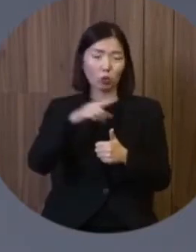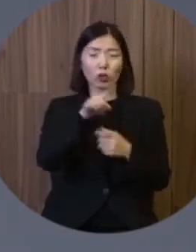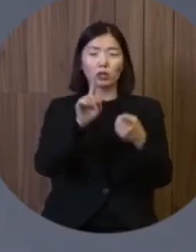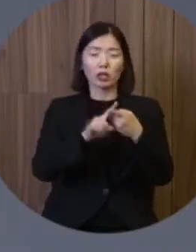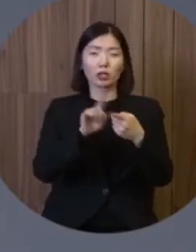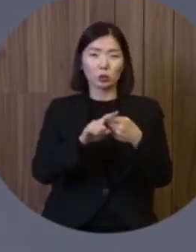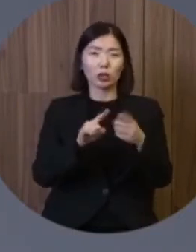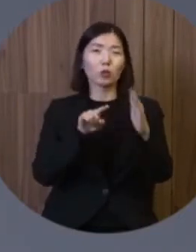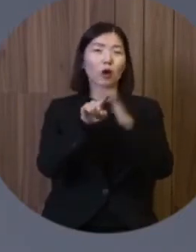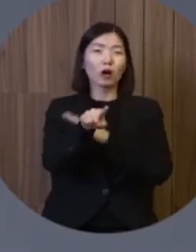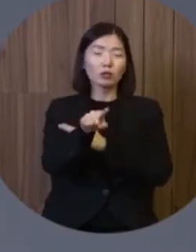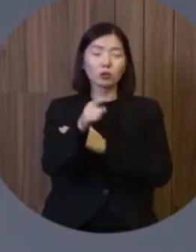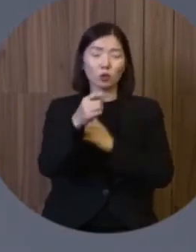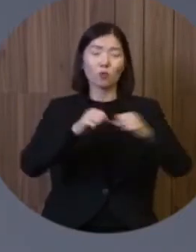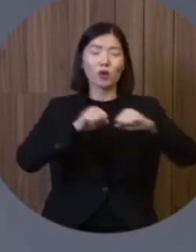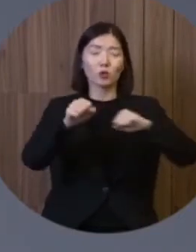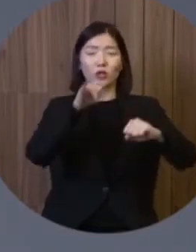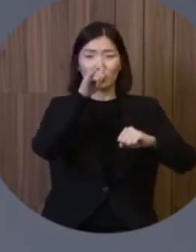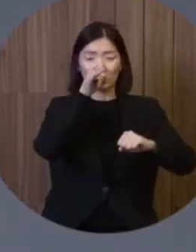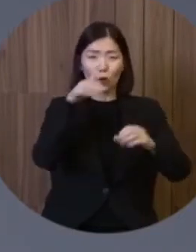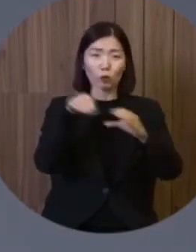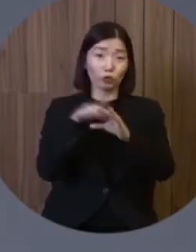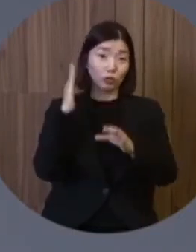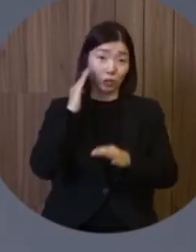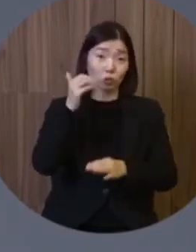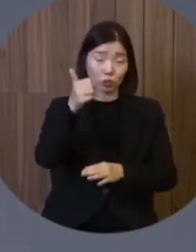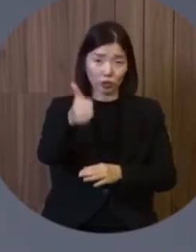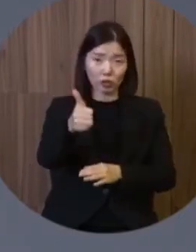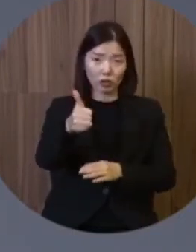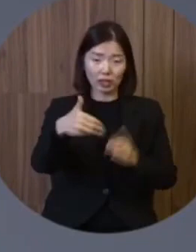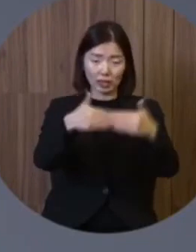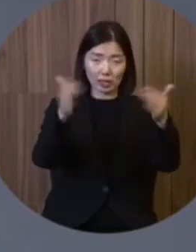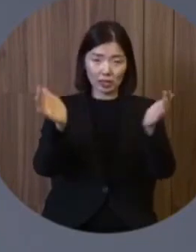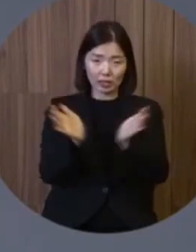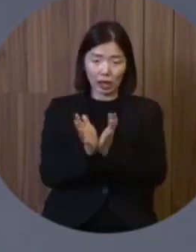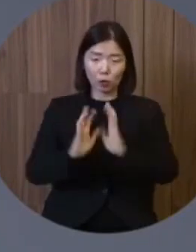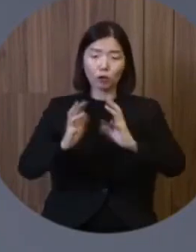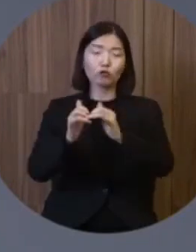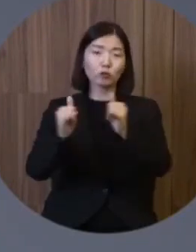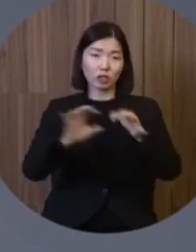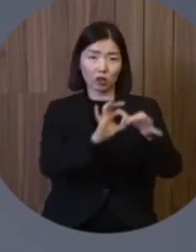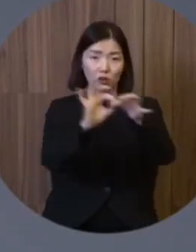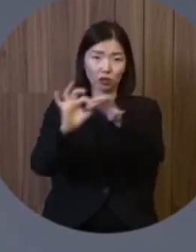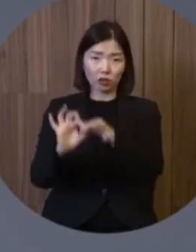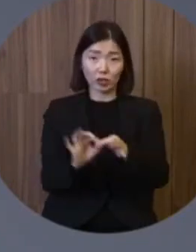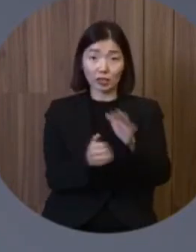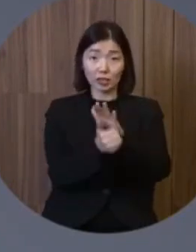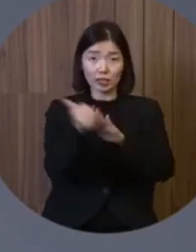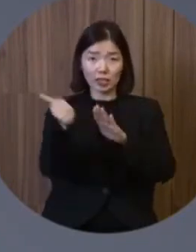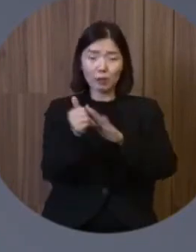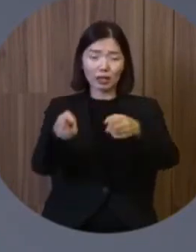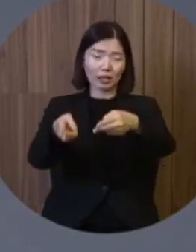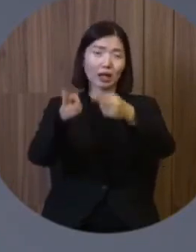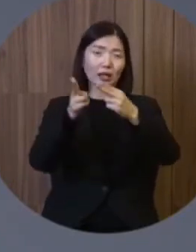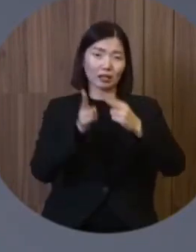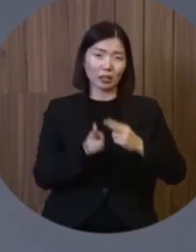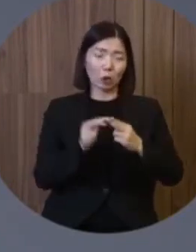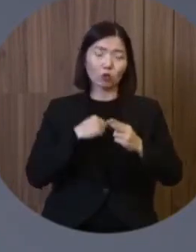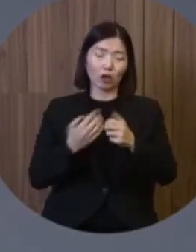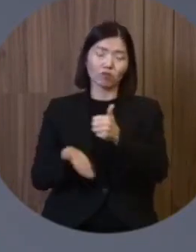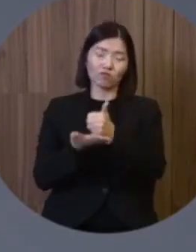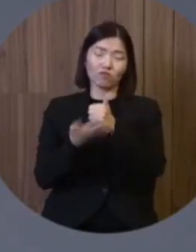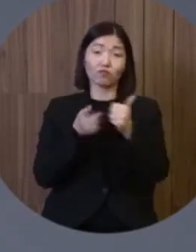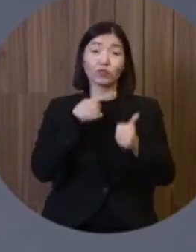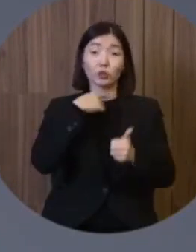현장으로 뛰어들었습니다. 문재인 대통령께서 당과 국민을 이어주는 희망의 징검다리라고